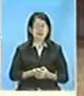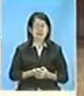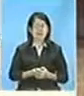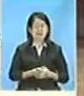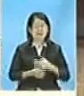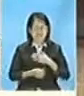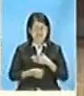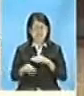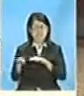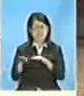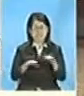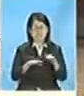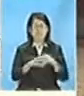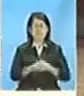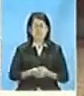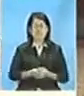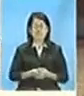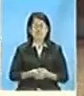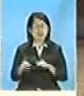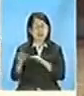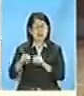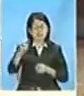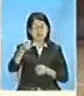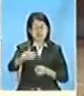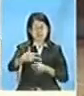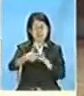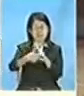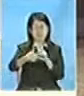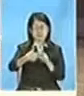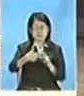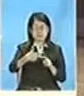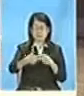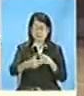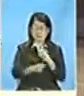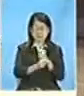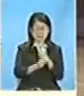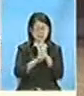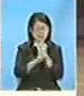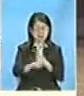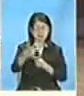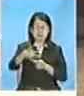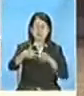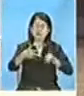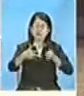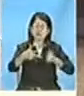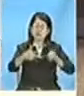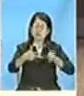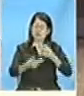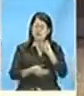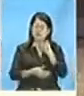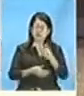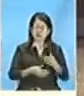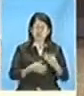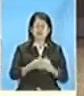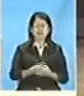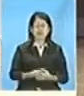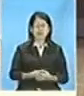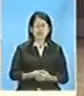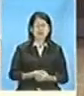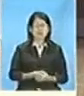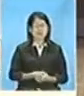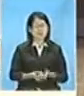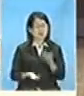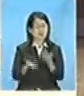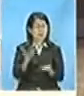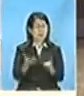ผมก็พร้อมในสามประการนี้และยึดมั่นในสิ่งเหล่านี้มาโดยตลอดอย่าง